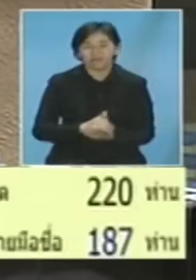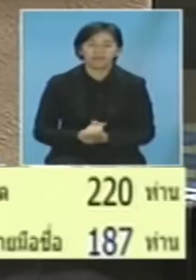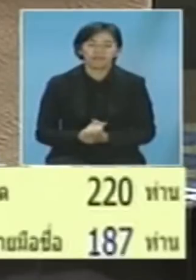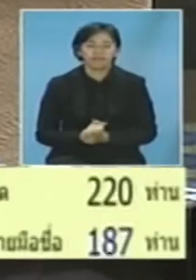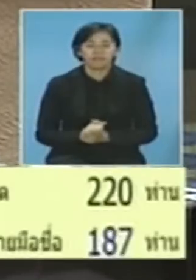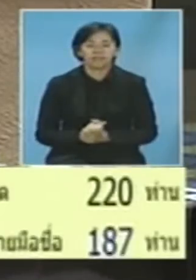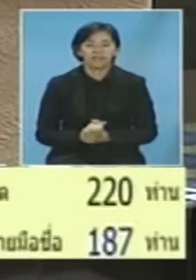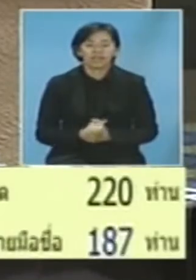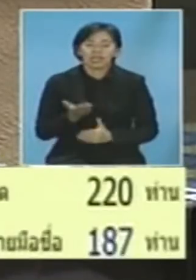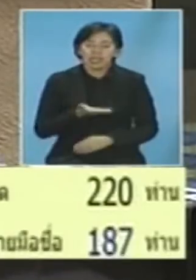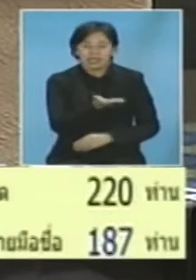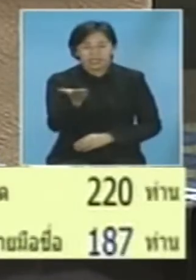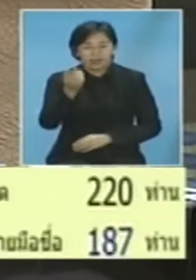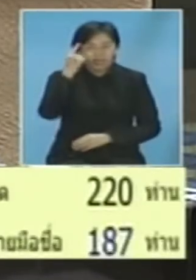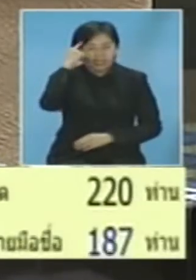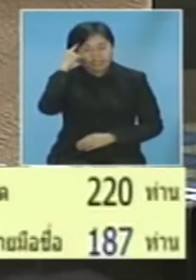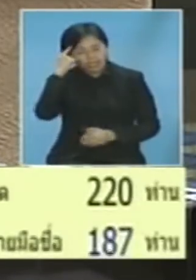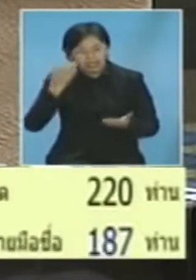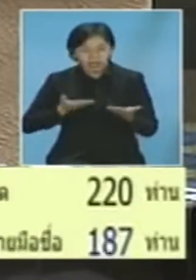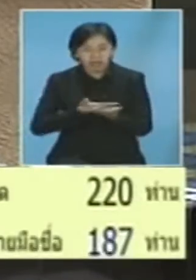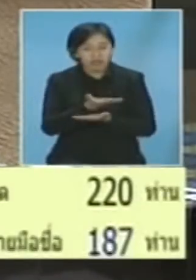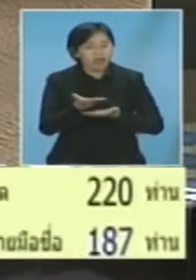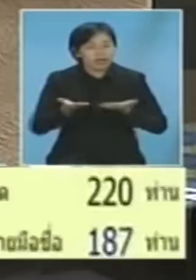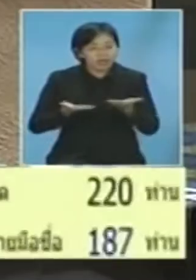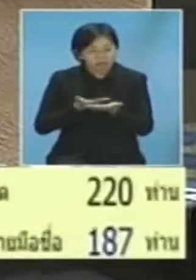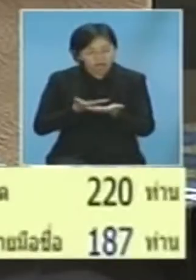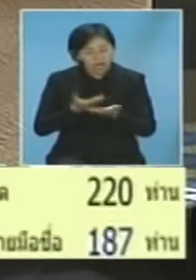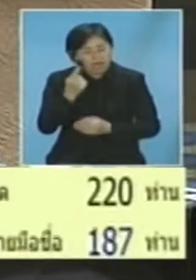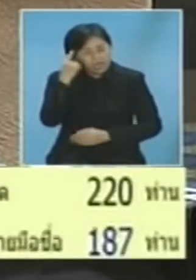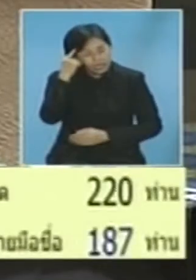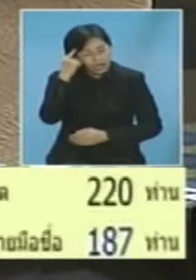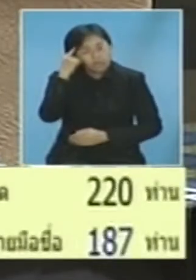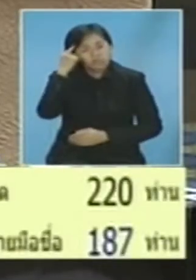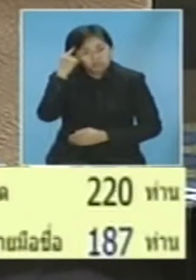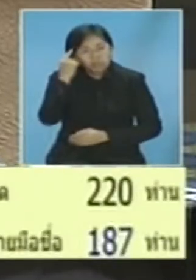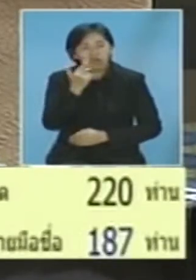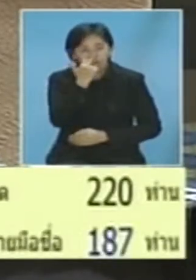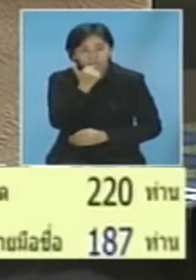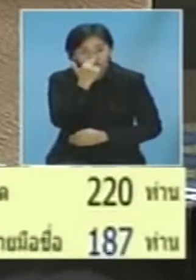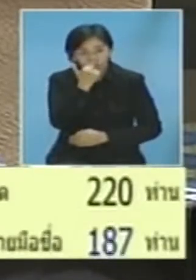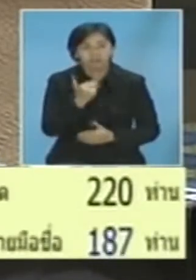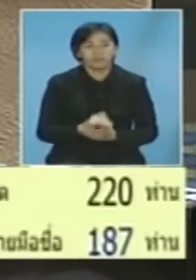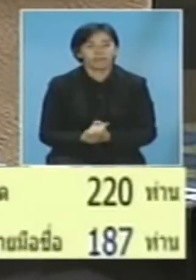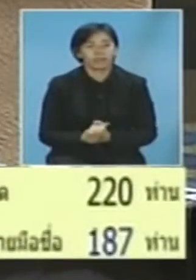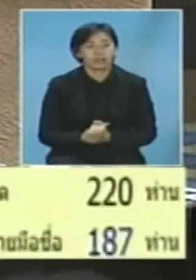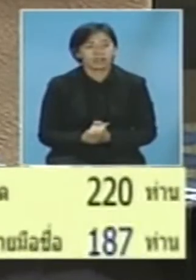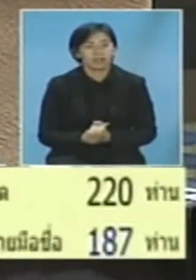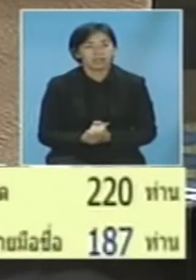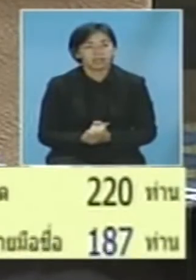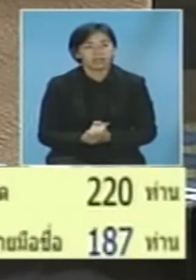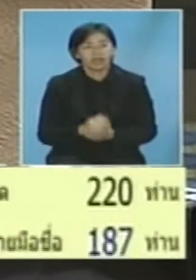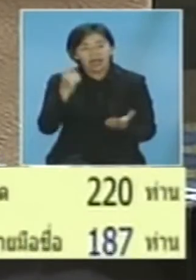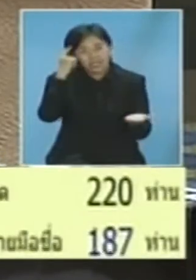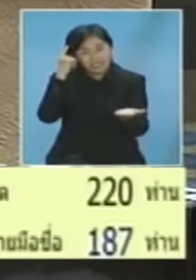ดพิจารณาใคร่ครวญเรื่องนี้ให้ตระหนักครับผมว่า